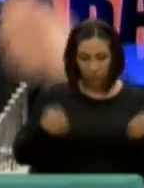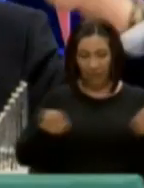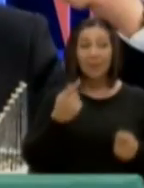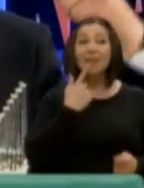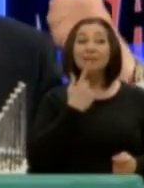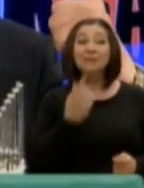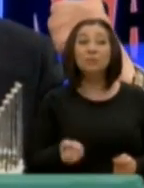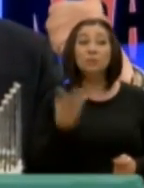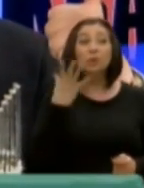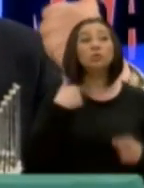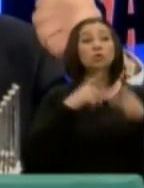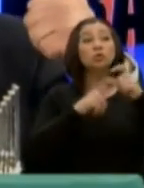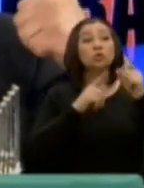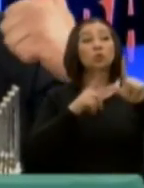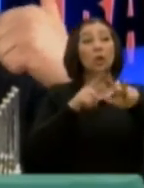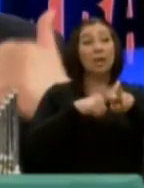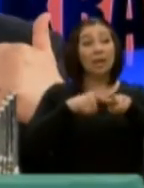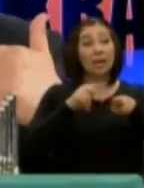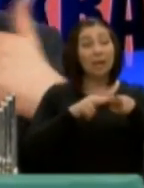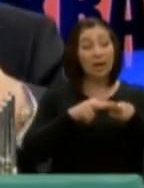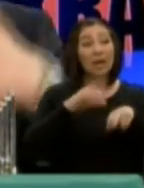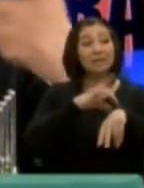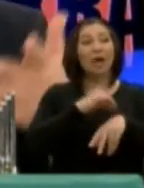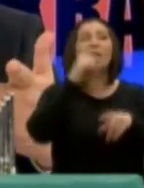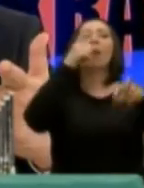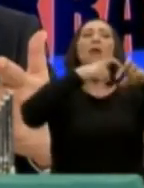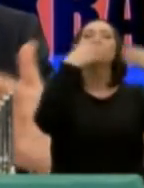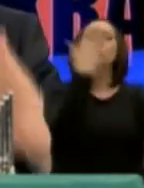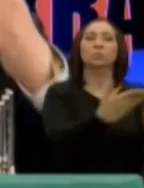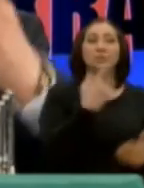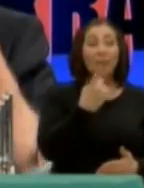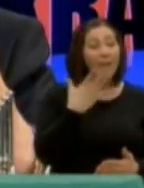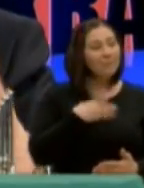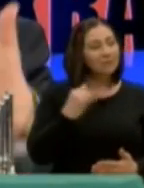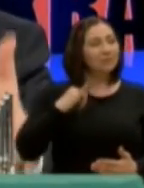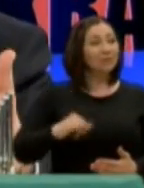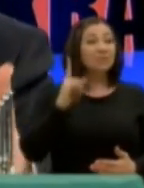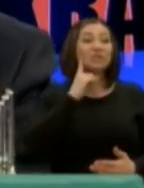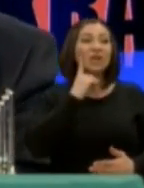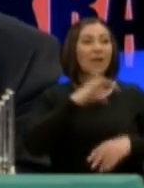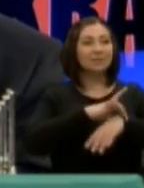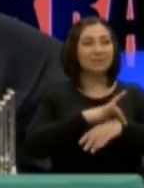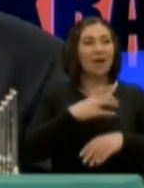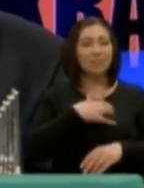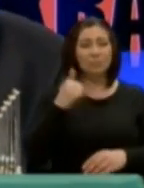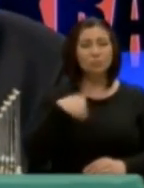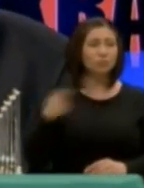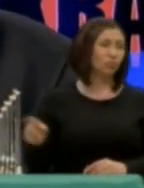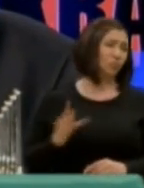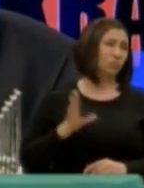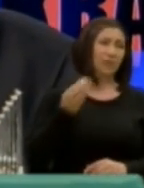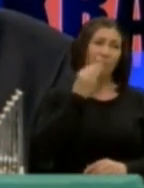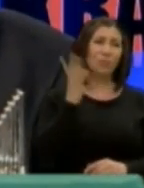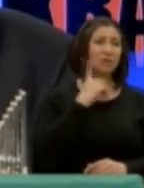üretiyoruz. Bir çölyak hastasının Allah senden razı olsun demesi bizim için en büyük itibardır. Ne güzel. Bir şeker hastasının. Anneler geliyor, bu çocuğu niye yemiyor